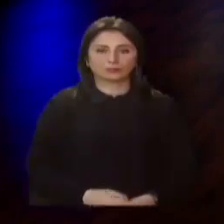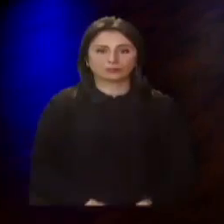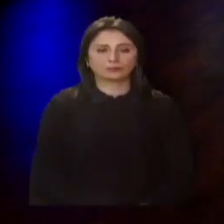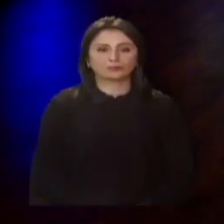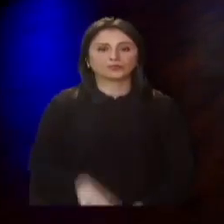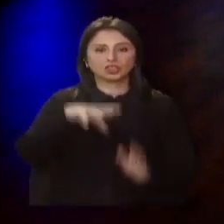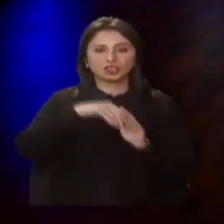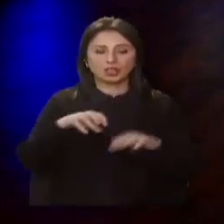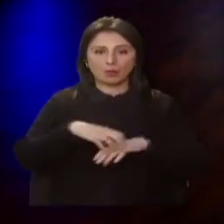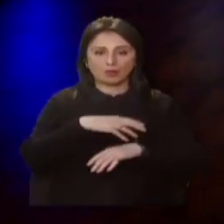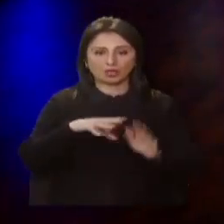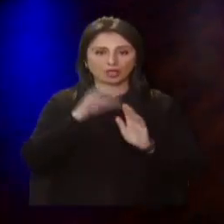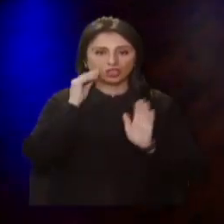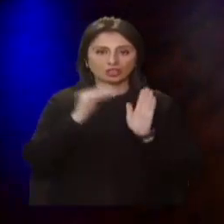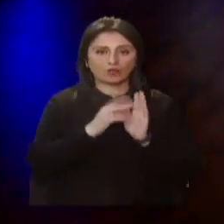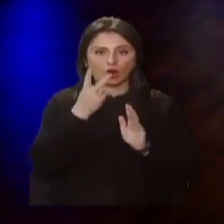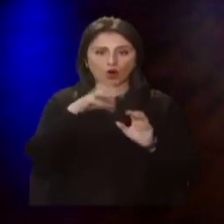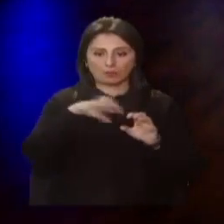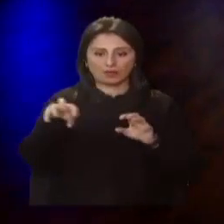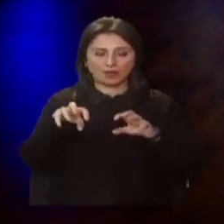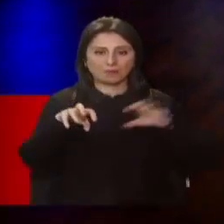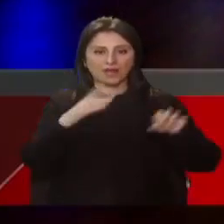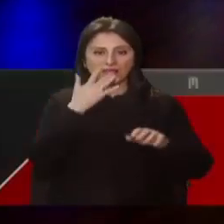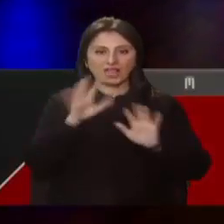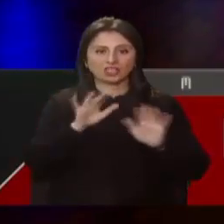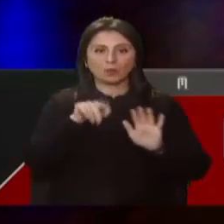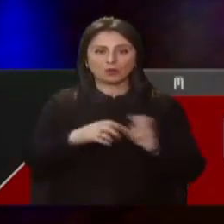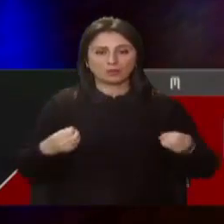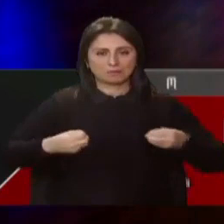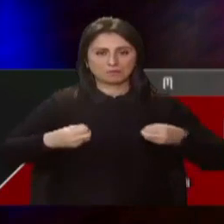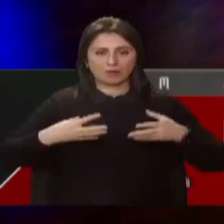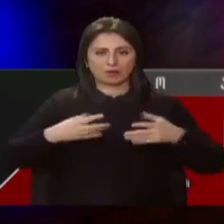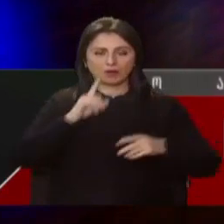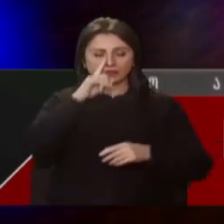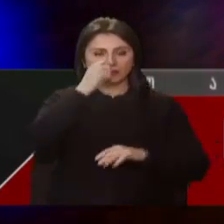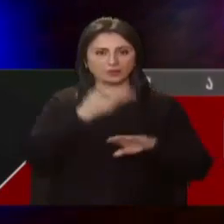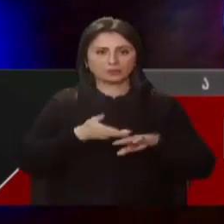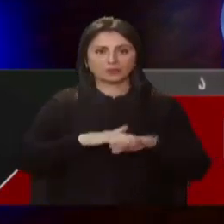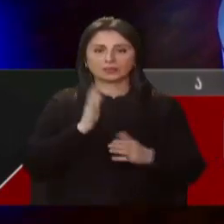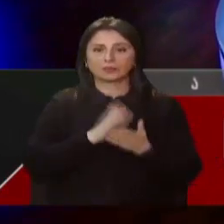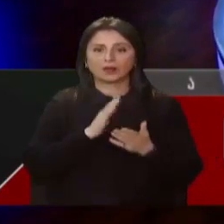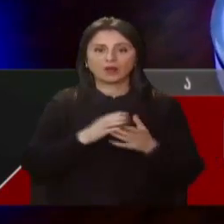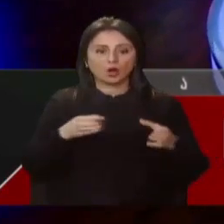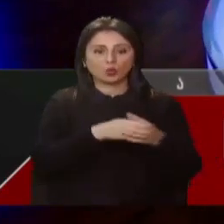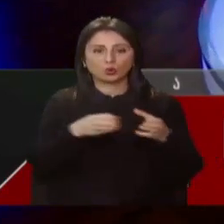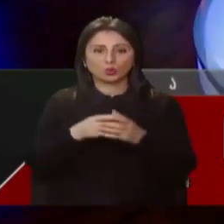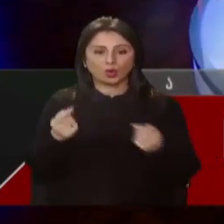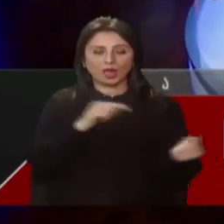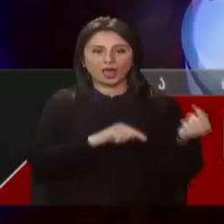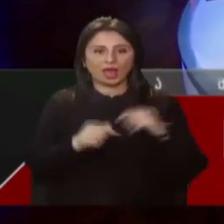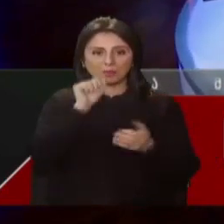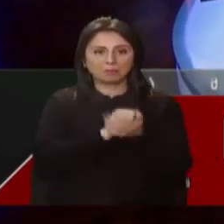შიდა პარტიული არჩევნების თარიღი ორად გაყოფილ ნაციონალურ მოძრაობაში დაპირისპირების გამწვავების მიზეზი ხდება. თანაგუნდელები ერთმანეთს